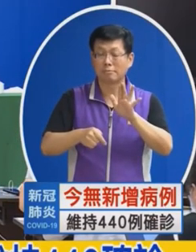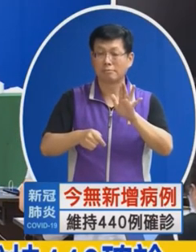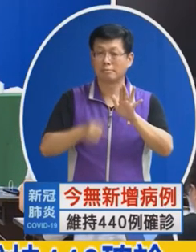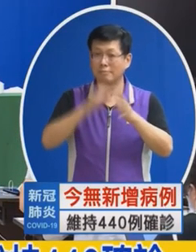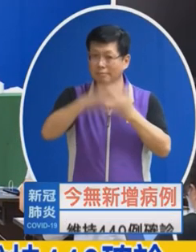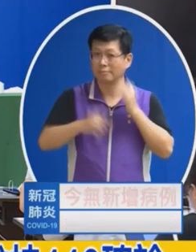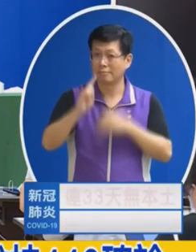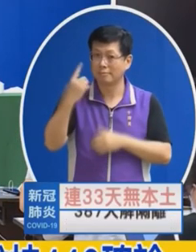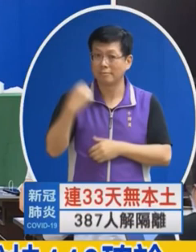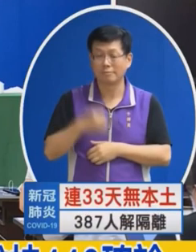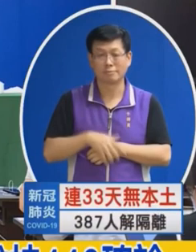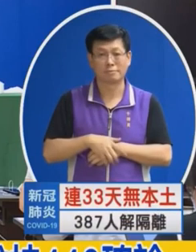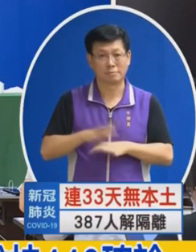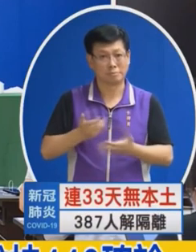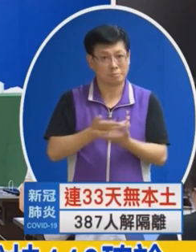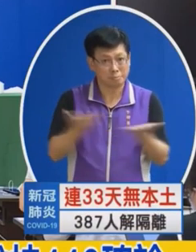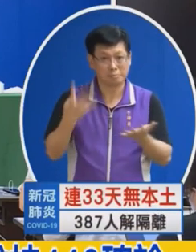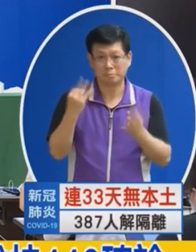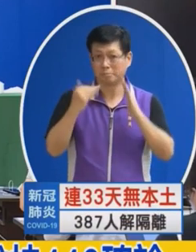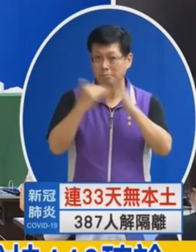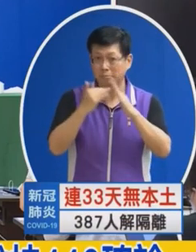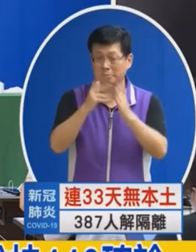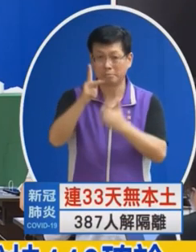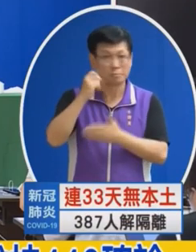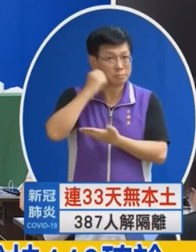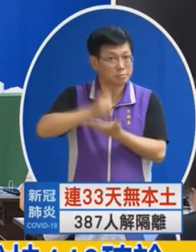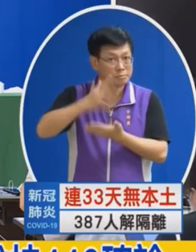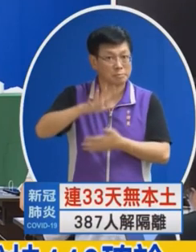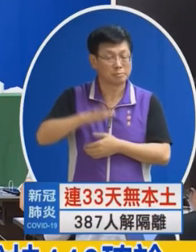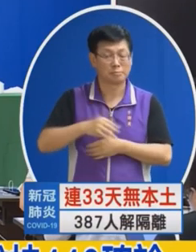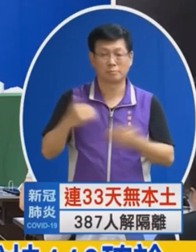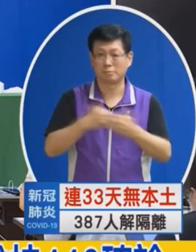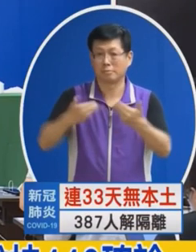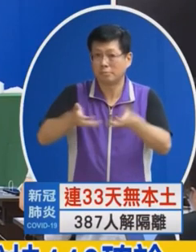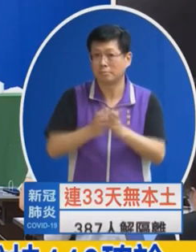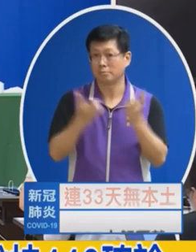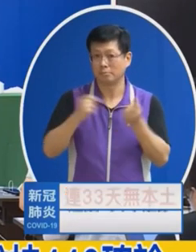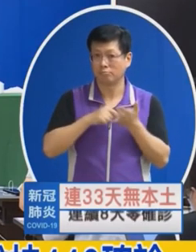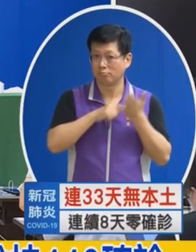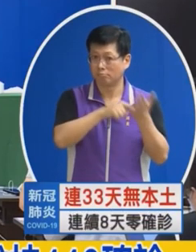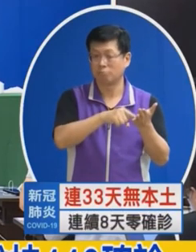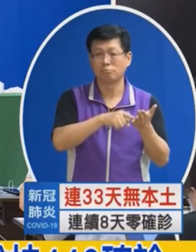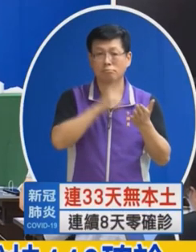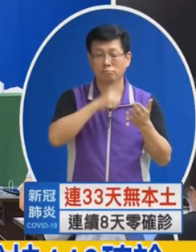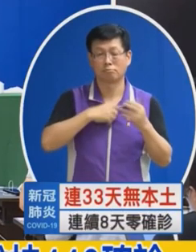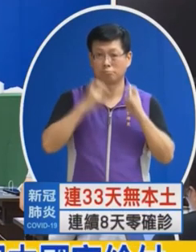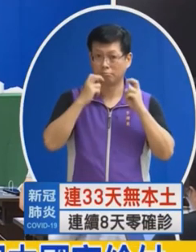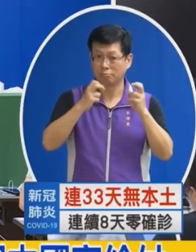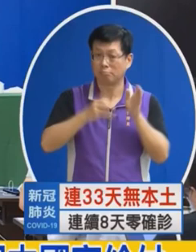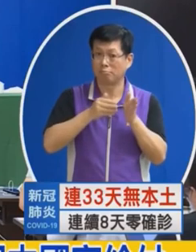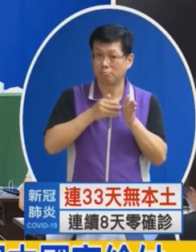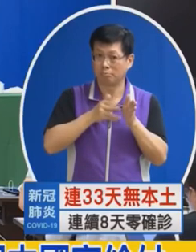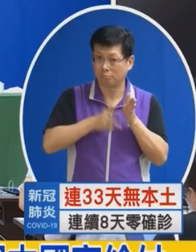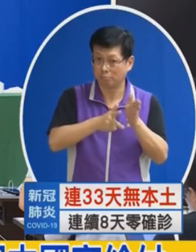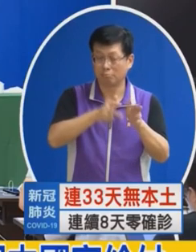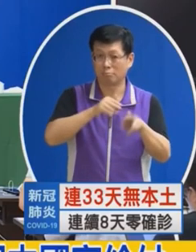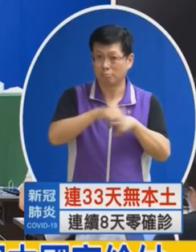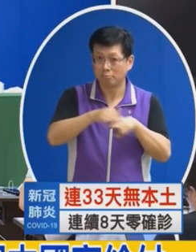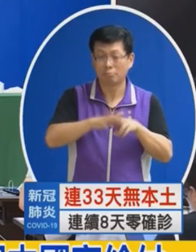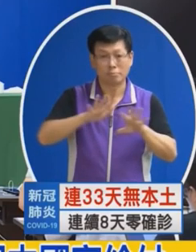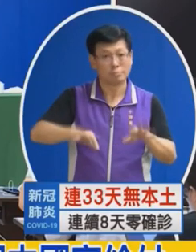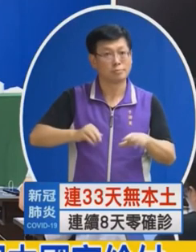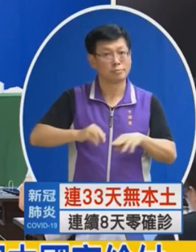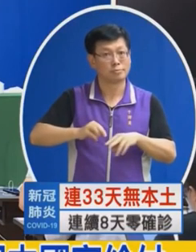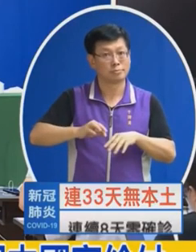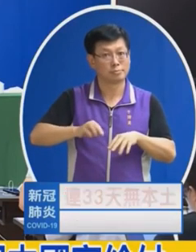的标准是什么，那已经发出了几家，然后交通部已经有跟我们这边提出大众运输交通工具的那个放松